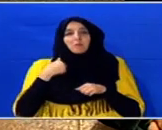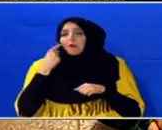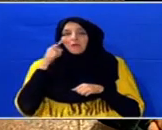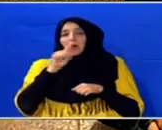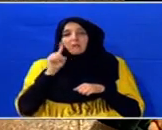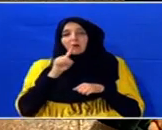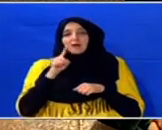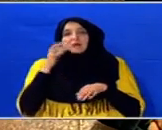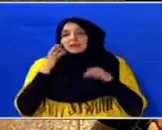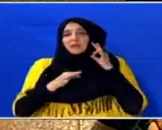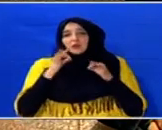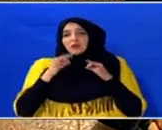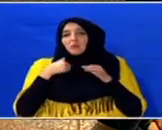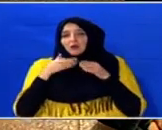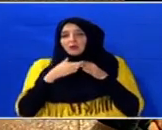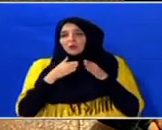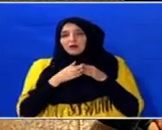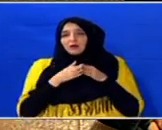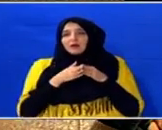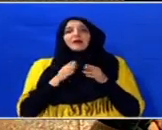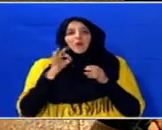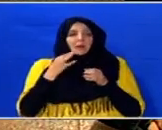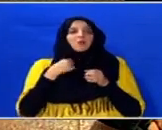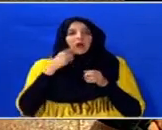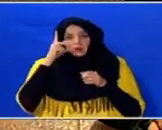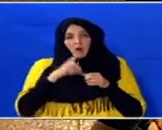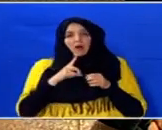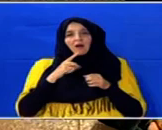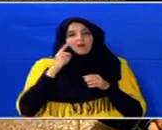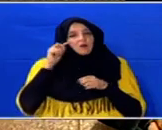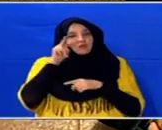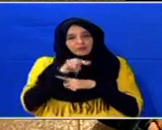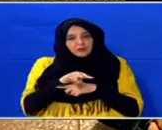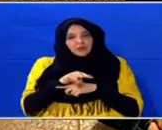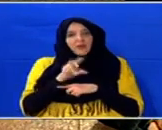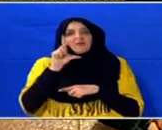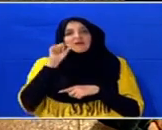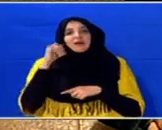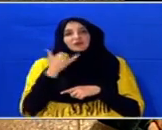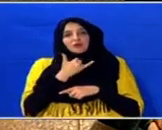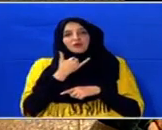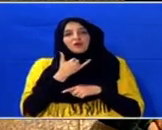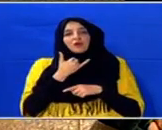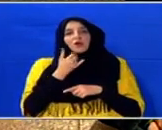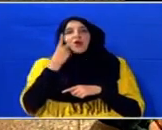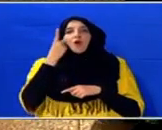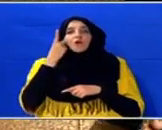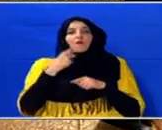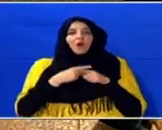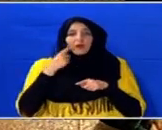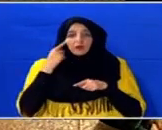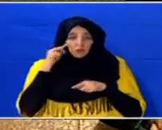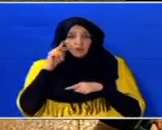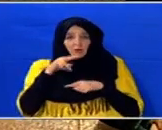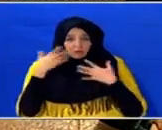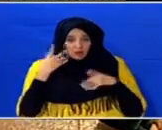لي المحكمه طلبت في المحكمه والحمد لله وعطات لي حكم طولي 20 يوم وشوفهم نهار وراك تشوفهم